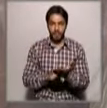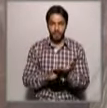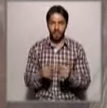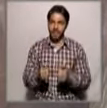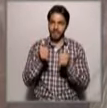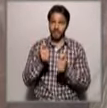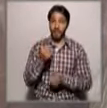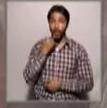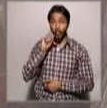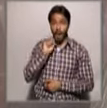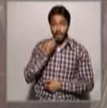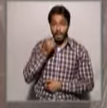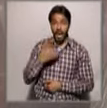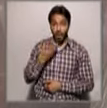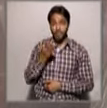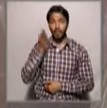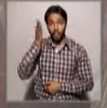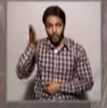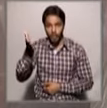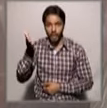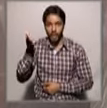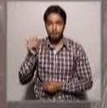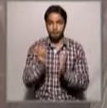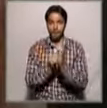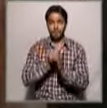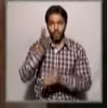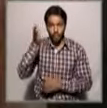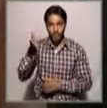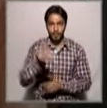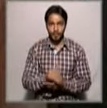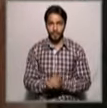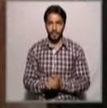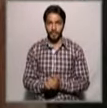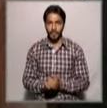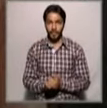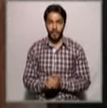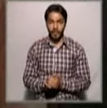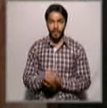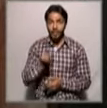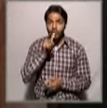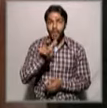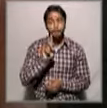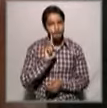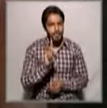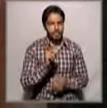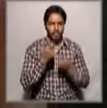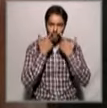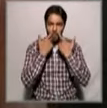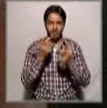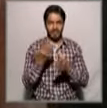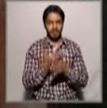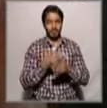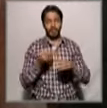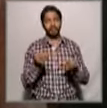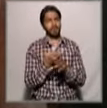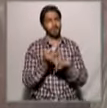كفى هذه المهزلة، مهزلة النت والتعارف. مش كل حد يا دكتور عامر هينتهي به الامر كالاخ الفاضل ده، انه عايز يتزوج. احنا بننصح نصح